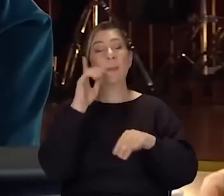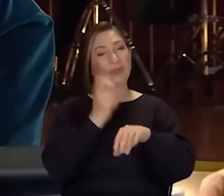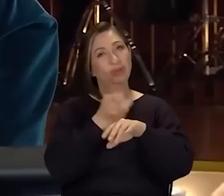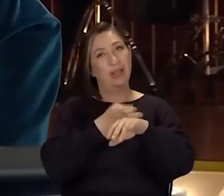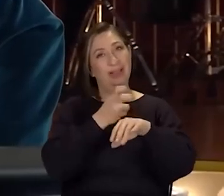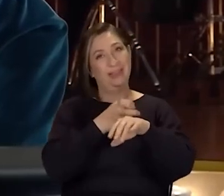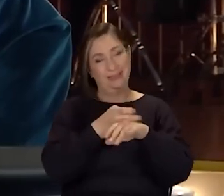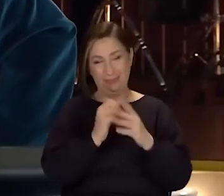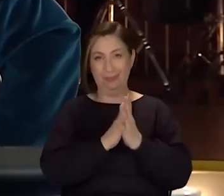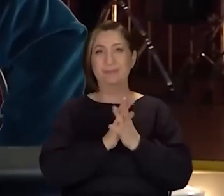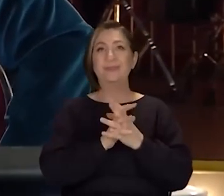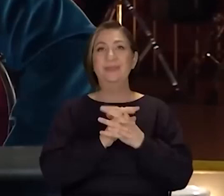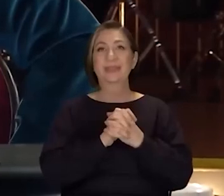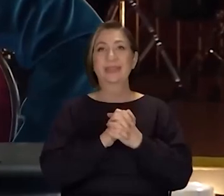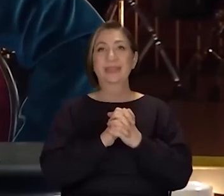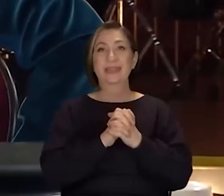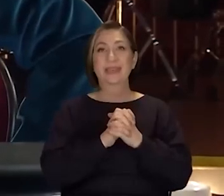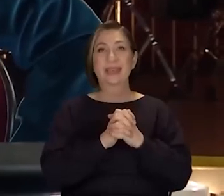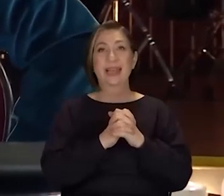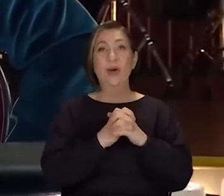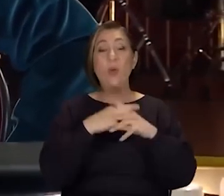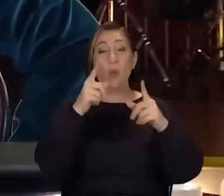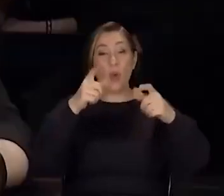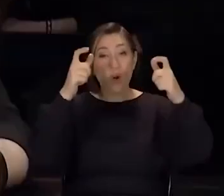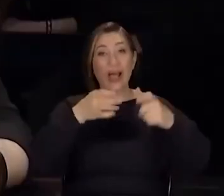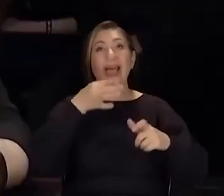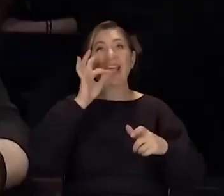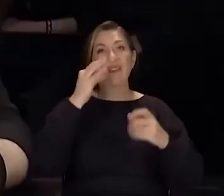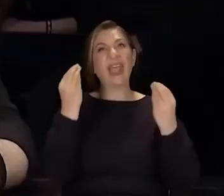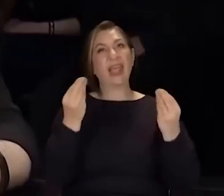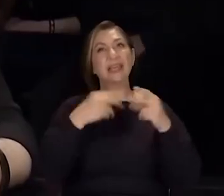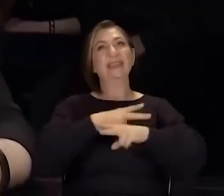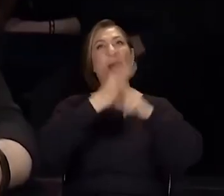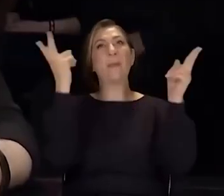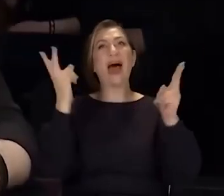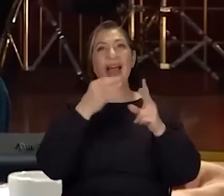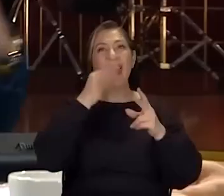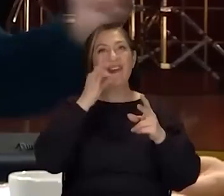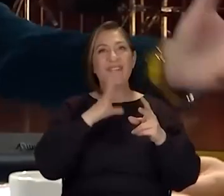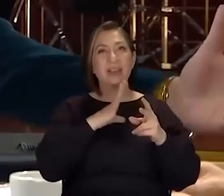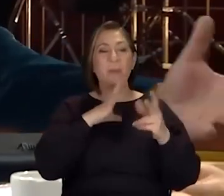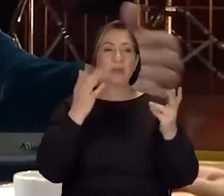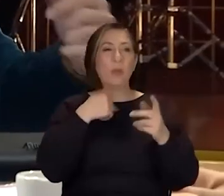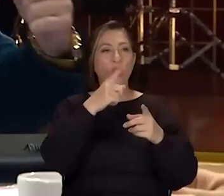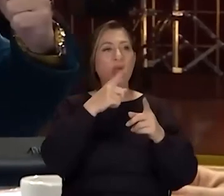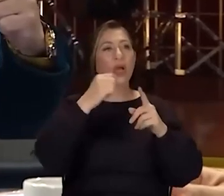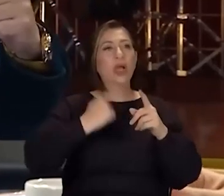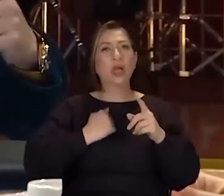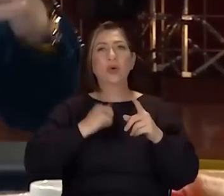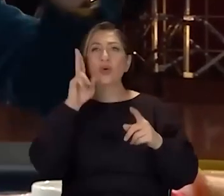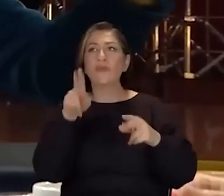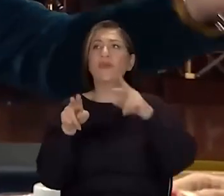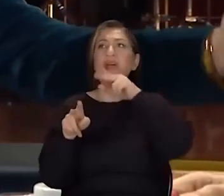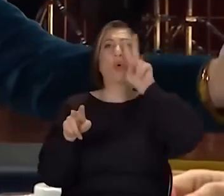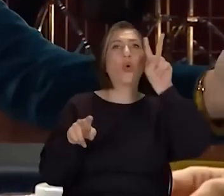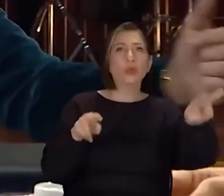efendim. Vallahi söylemeyin şaka yapmayın. Yani o After Hours kafeler iyiydi. After Hours kafeler birçok mesela ben o sırada Kanada'da görmüştüm,